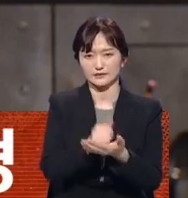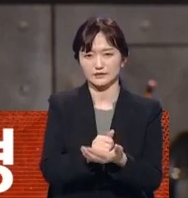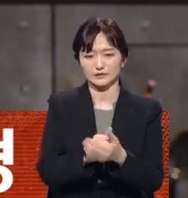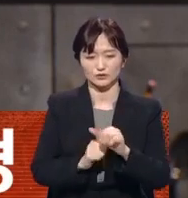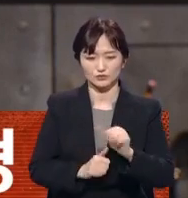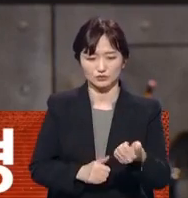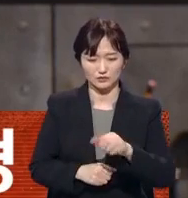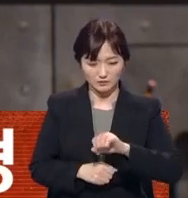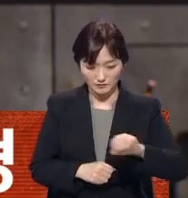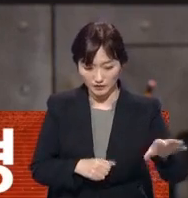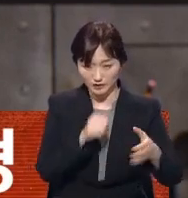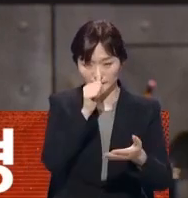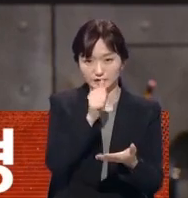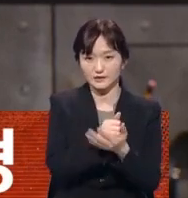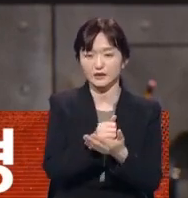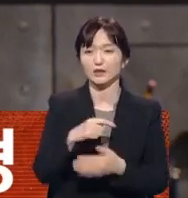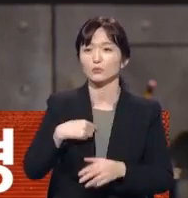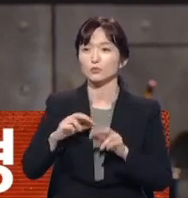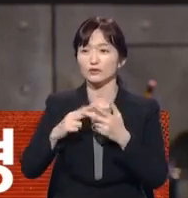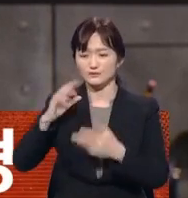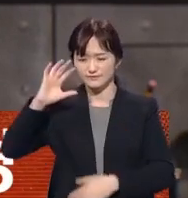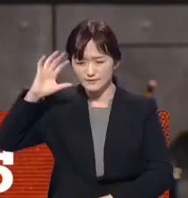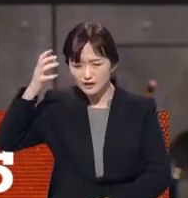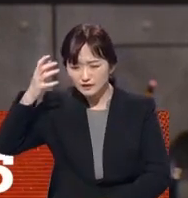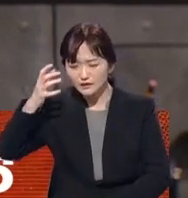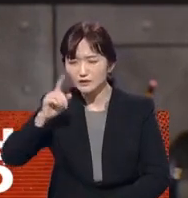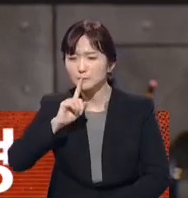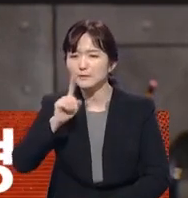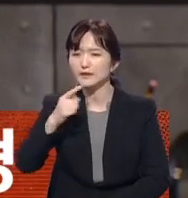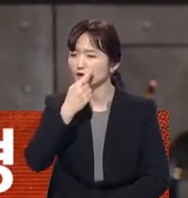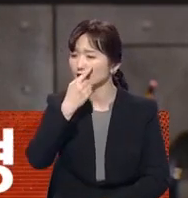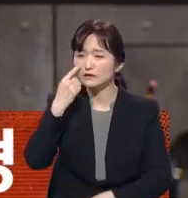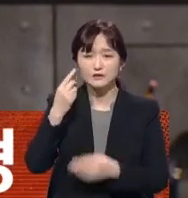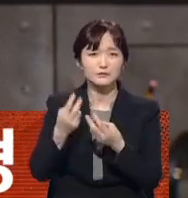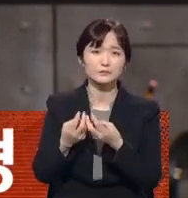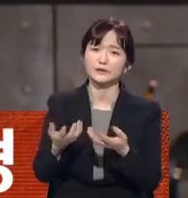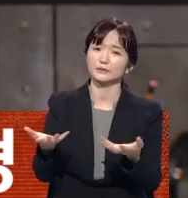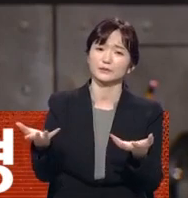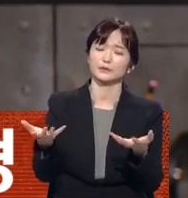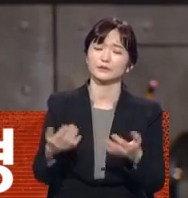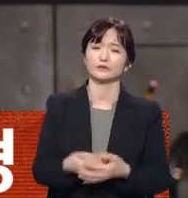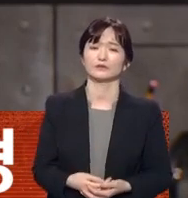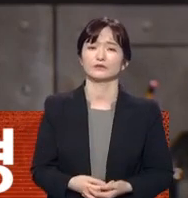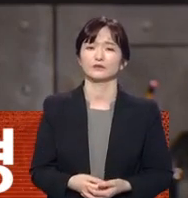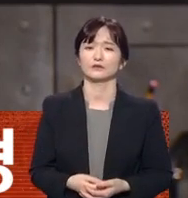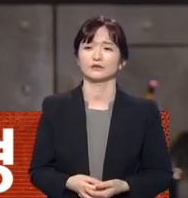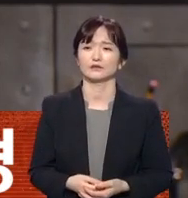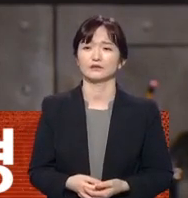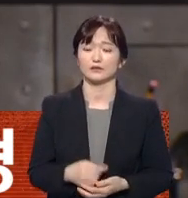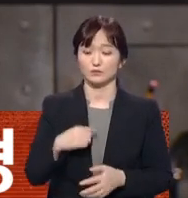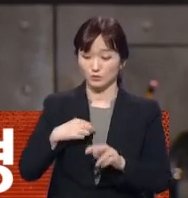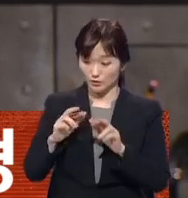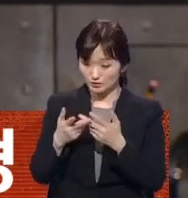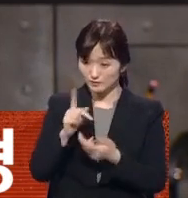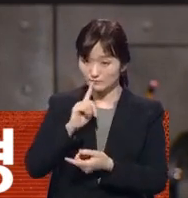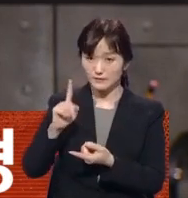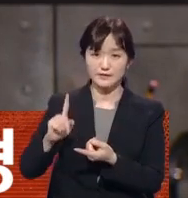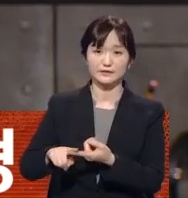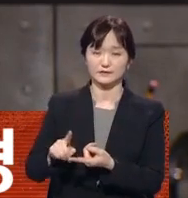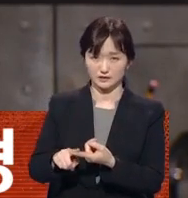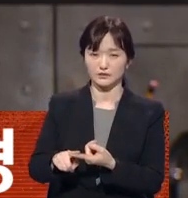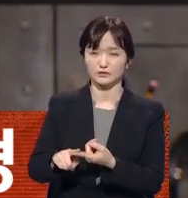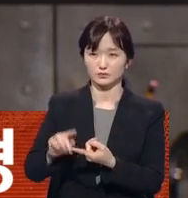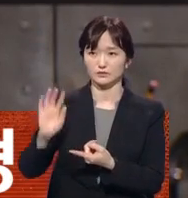사실은 본인은 우발적으로 하지만 확인할 방법 자체가 없어요이 사망을 했기 때문에 결국 본인의 주장대로 가긴